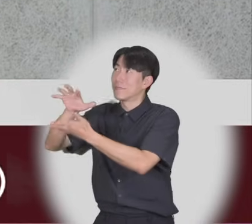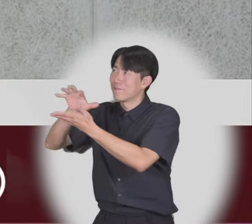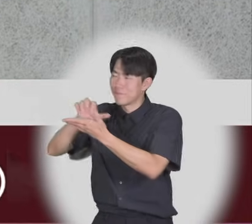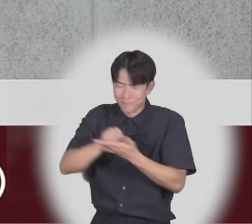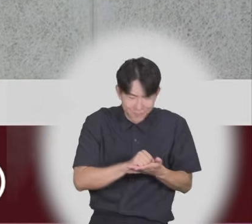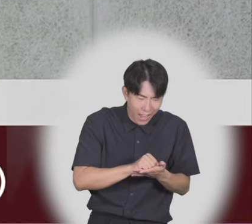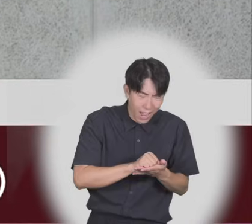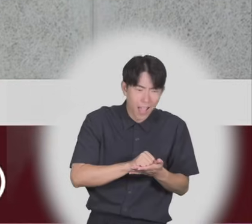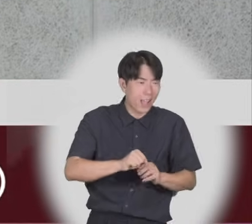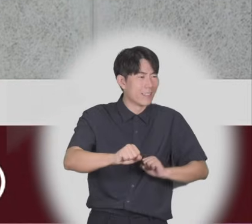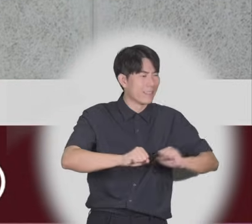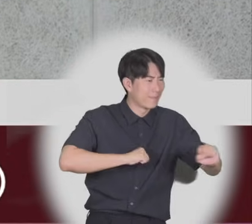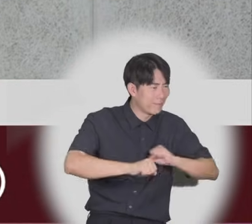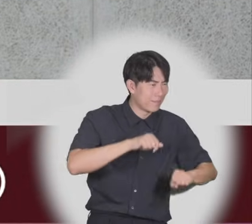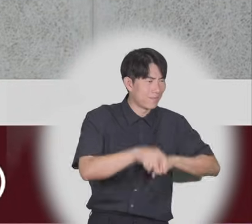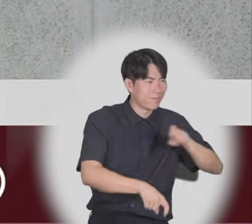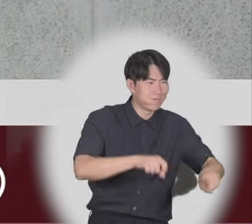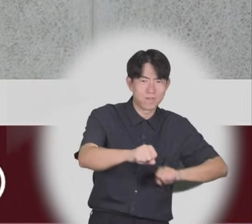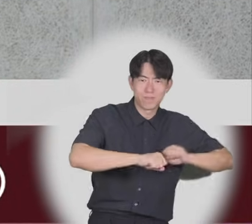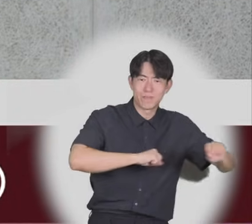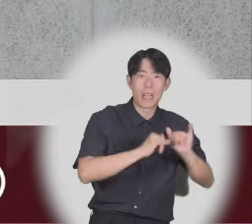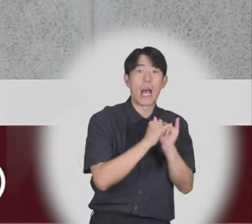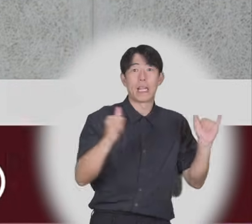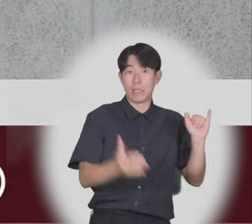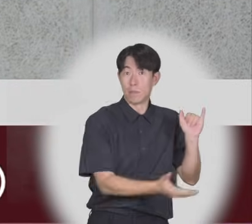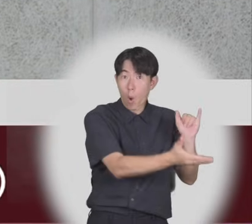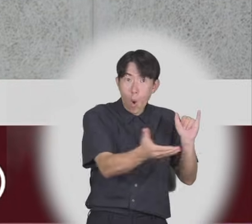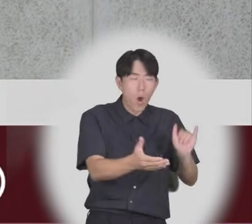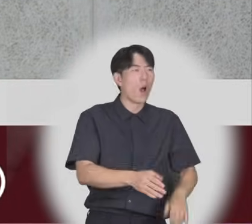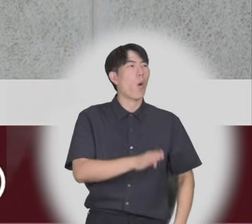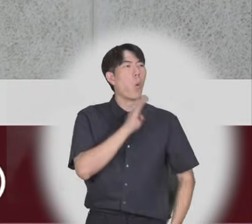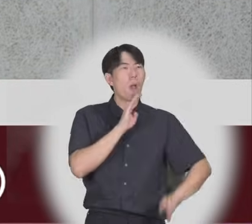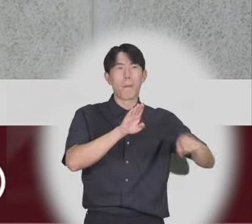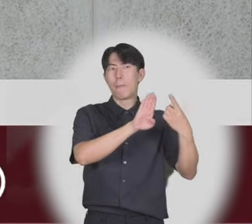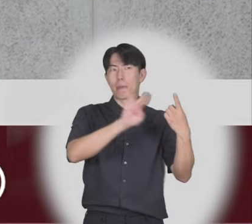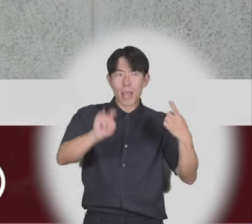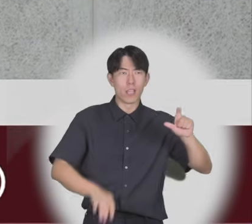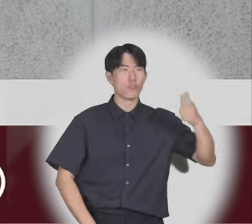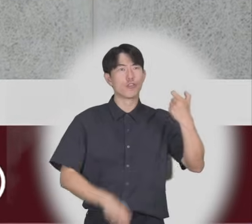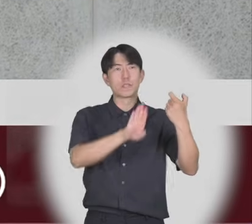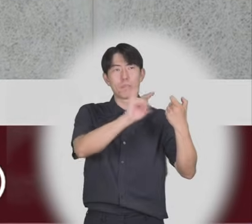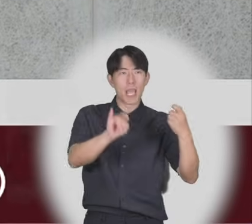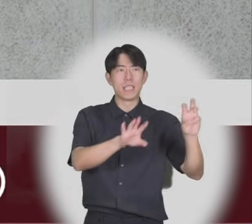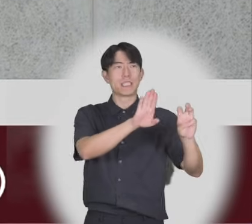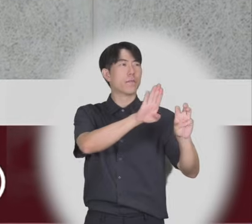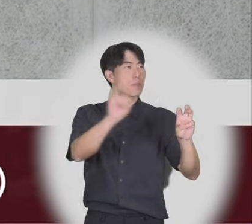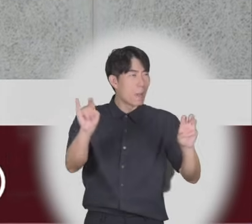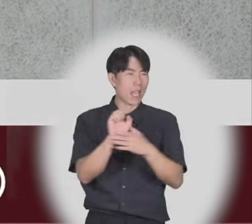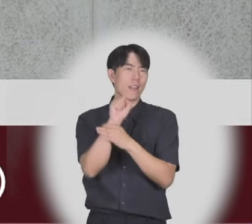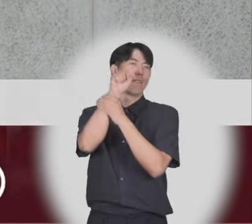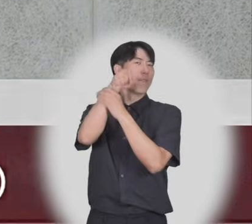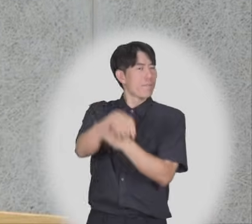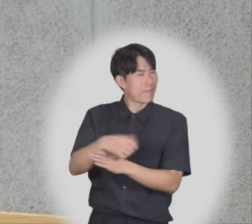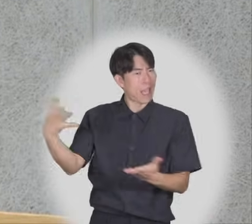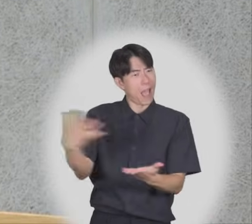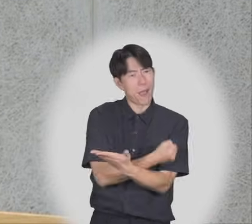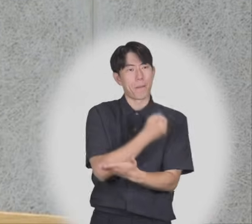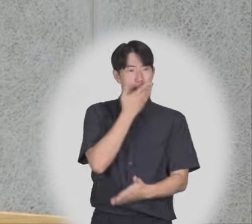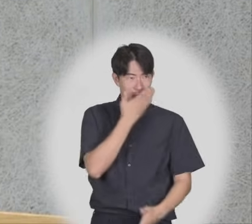살아가는 사람, 이런 사람이 100배의 결실, 60배의 결실, 30배의 결실을 맺는다는